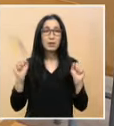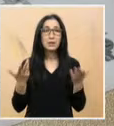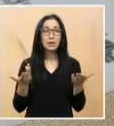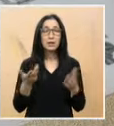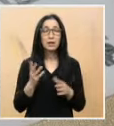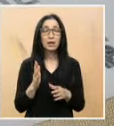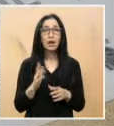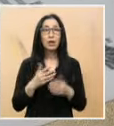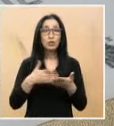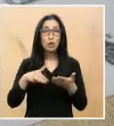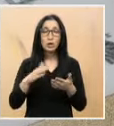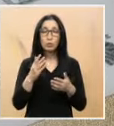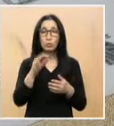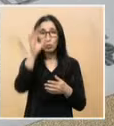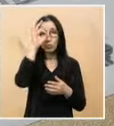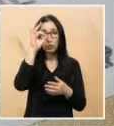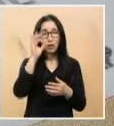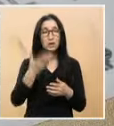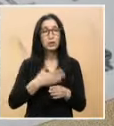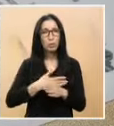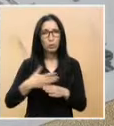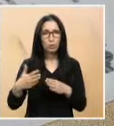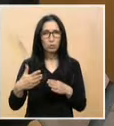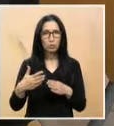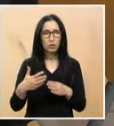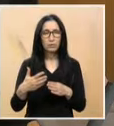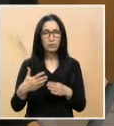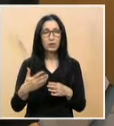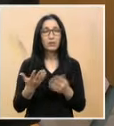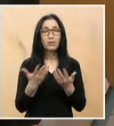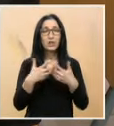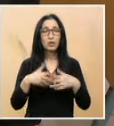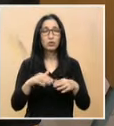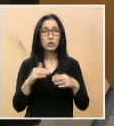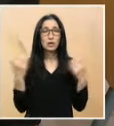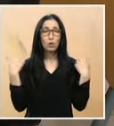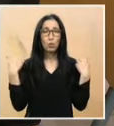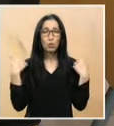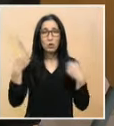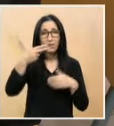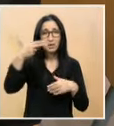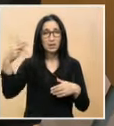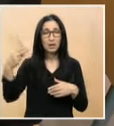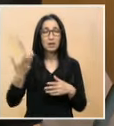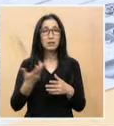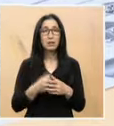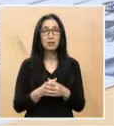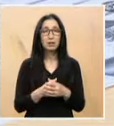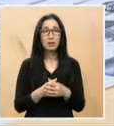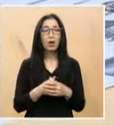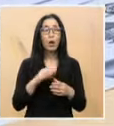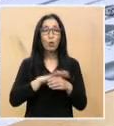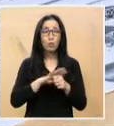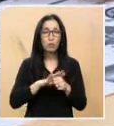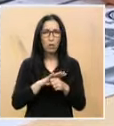гимназията? Част от учениците ни продължават в технически университети. Това е съвсем